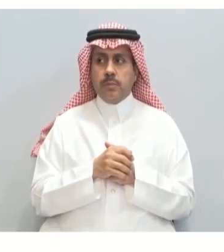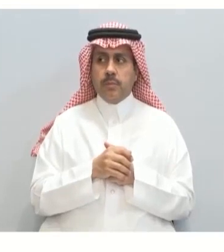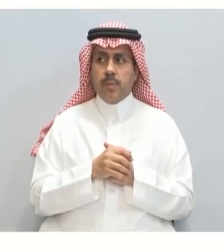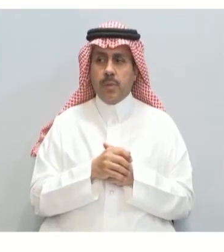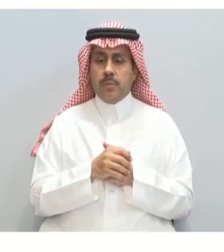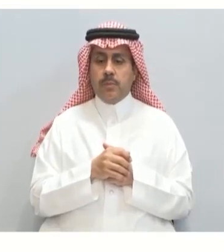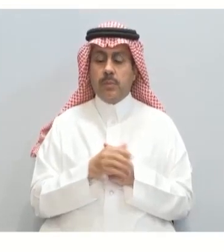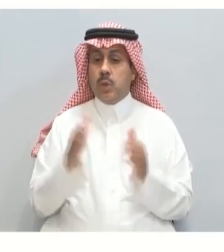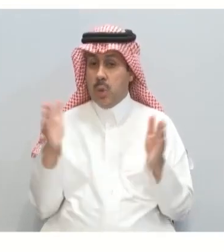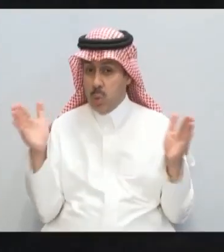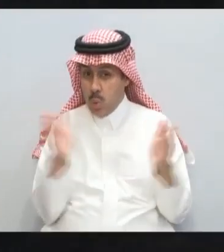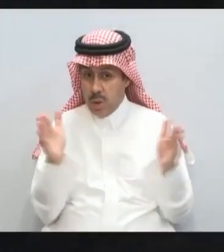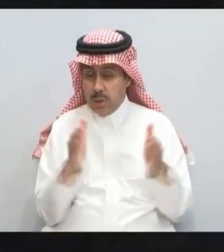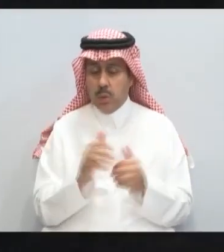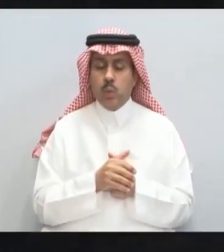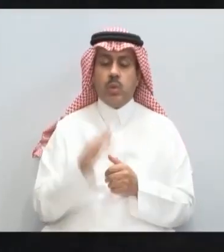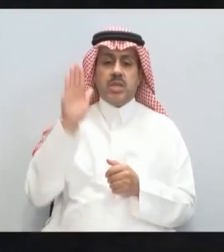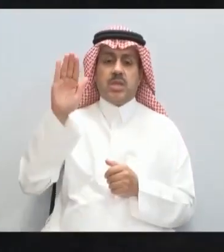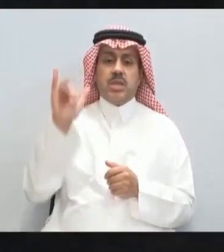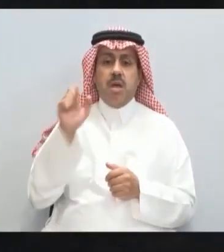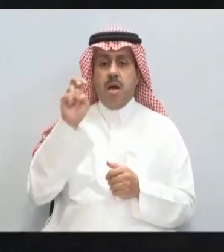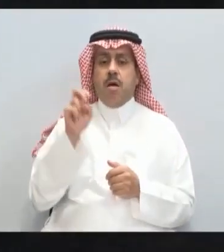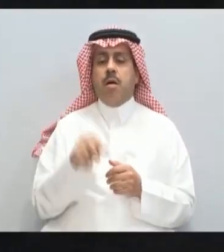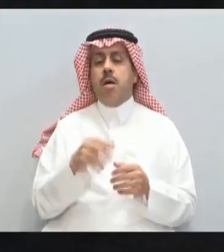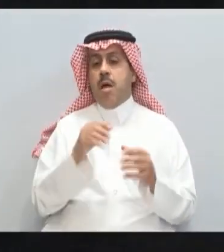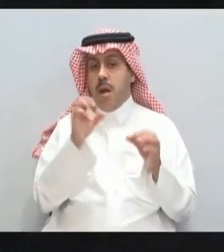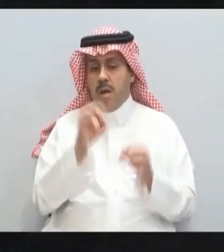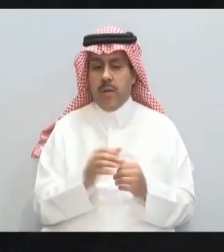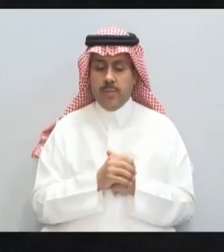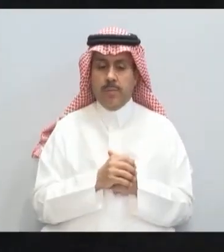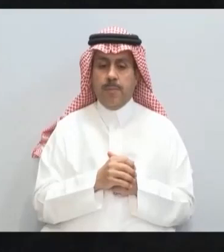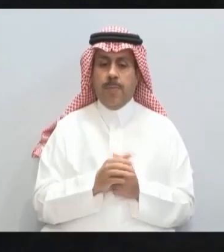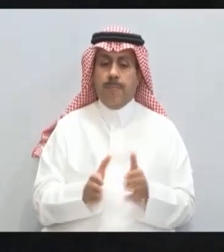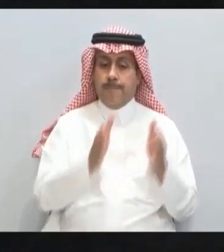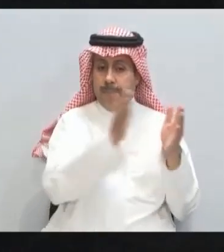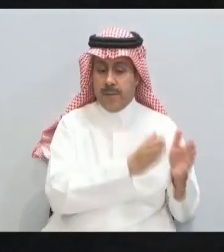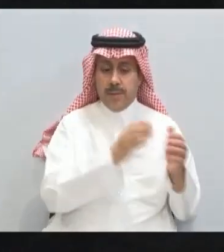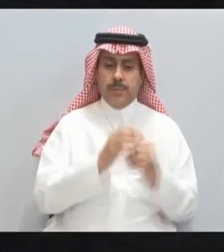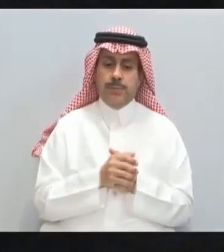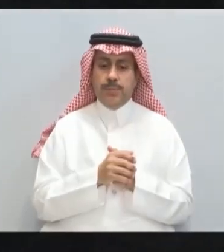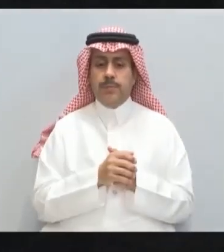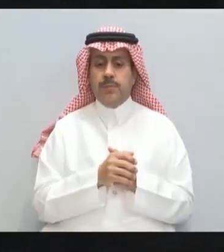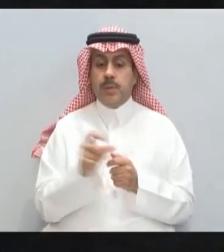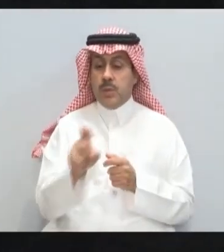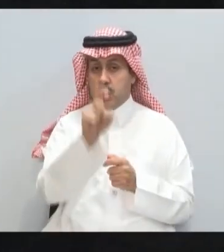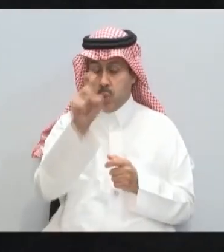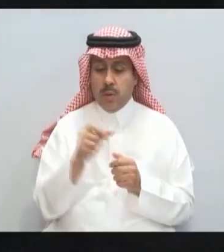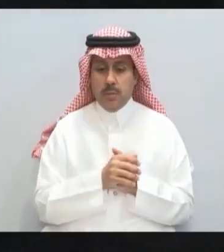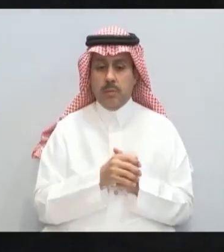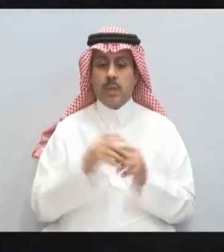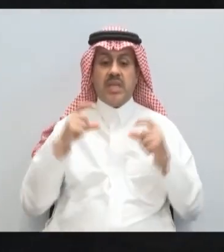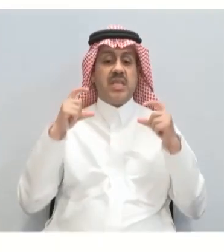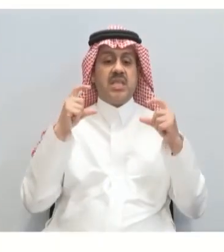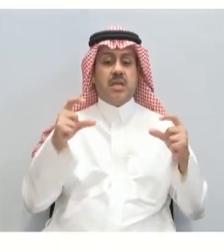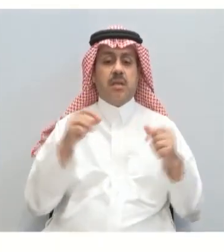يحدده هو سياق هو سياق الايه الكريمه ننتقل ايها الطلاب والطالبات واياكم الى سؤال اخر